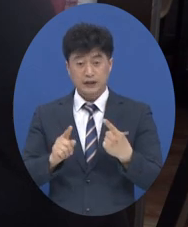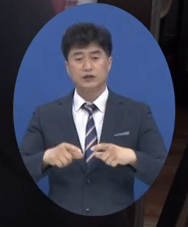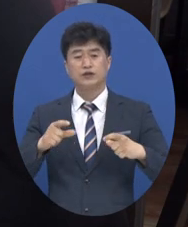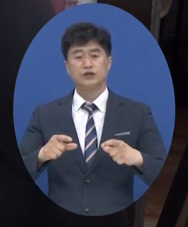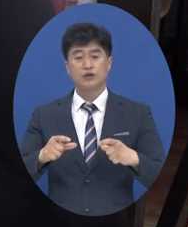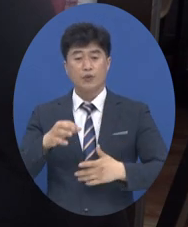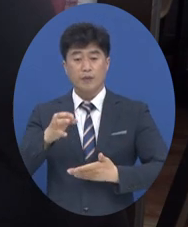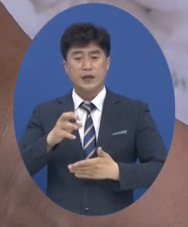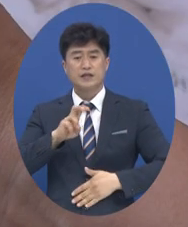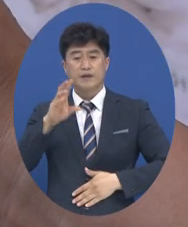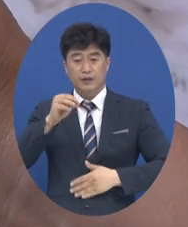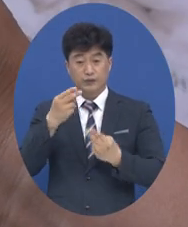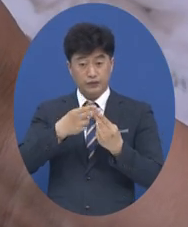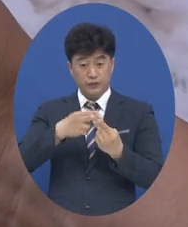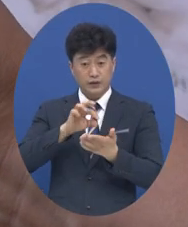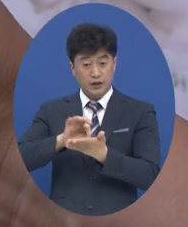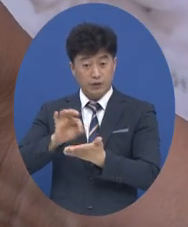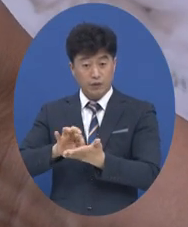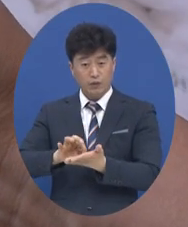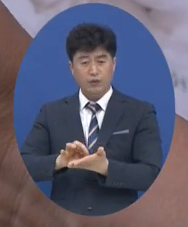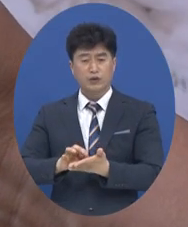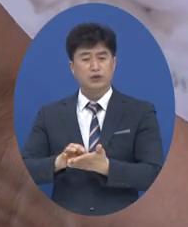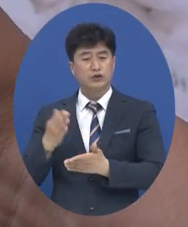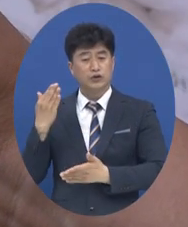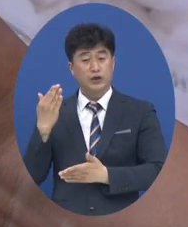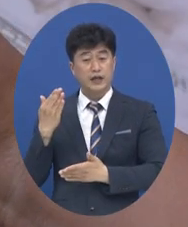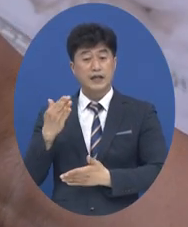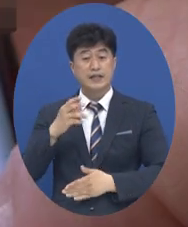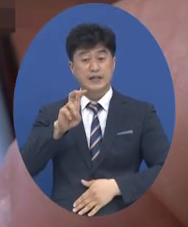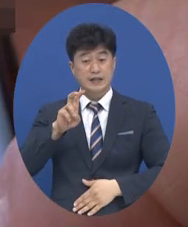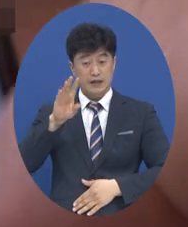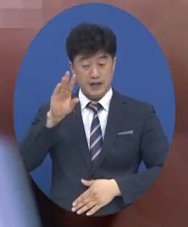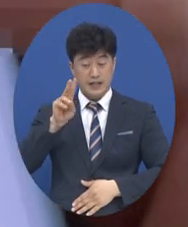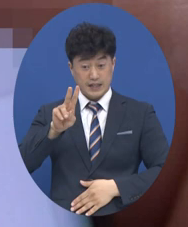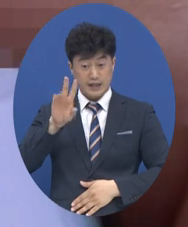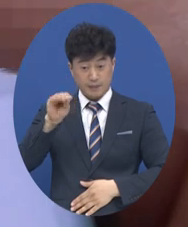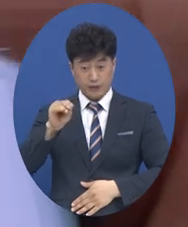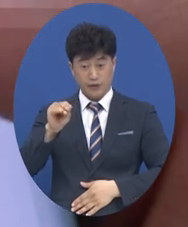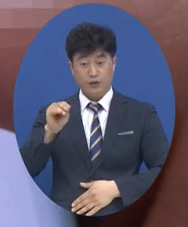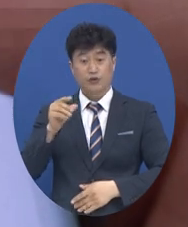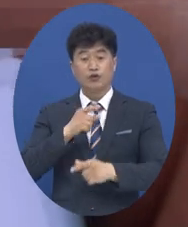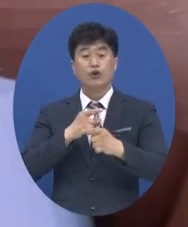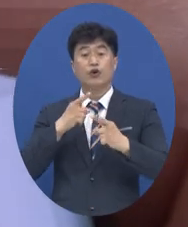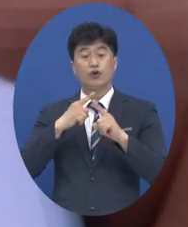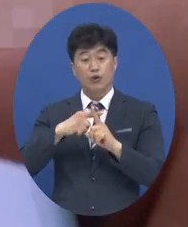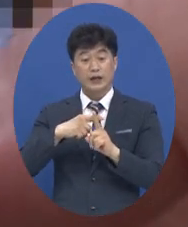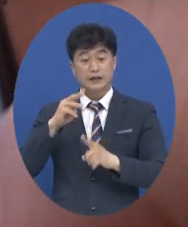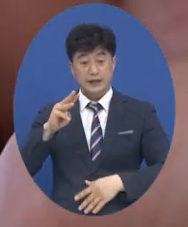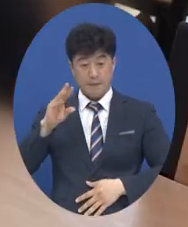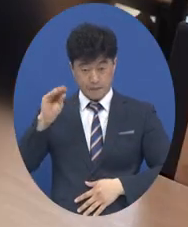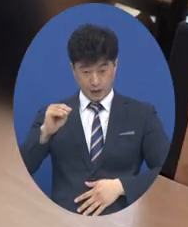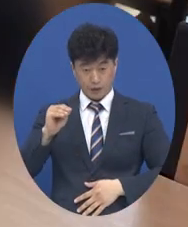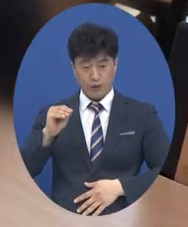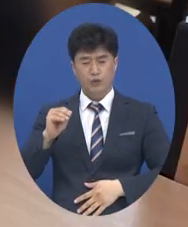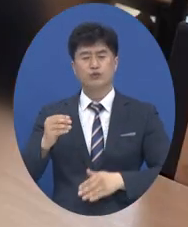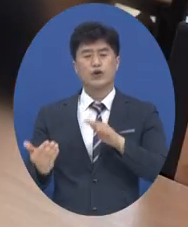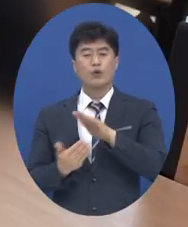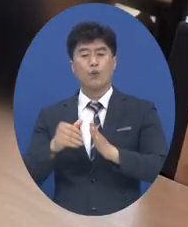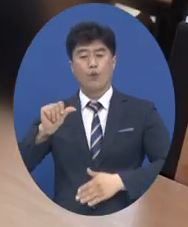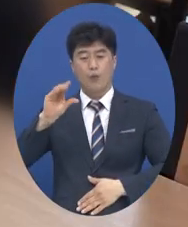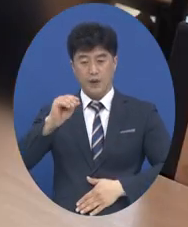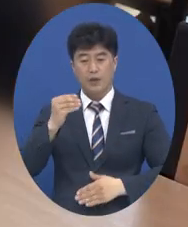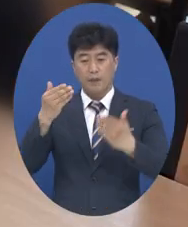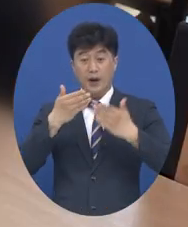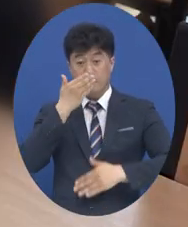지역화폐 20만 원을 충전해 사용하면 기존 인센티브 2만 원에 3만 원을 얹어주는 방식으로 최대 5만 원을